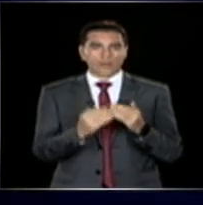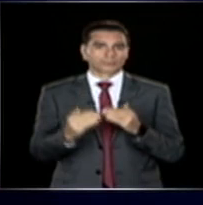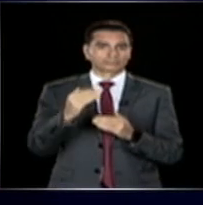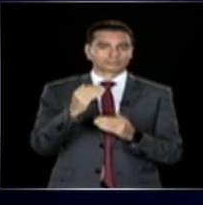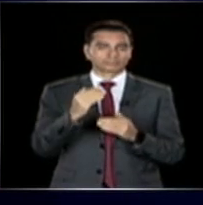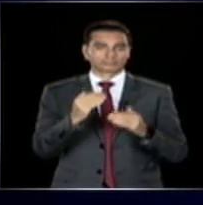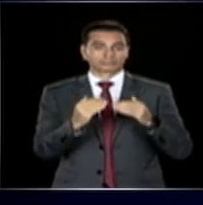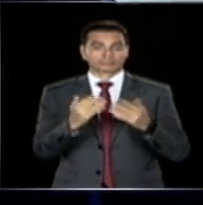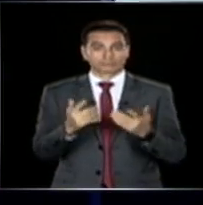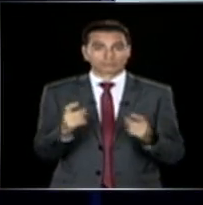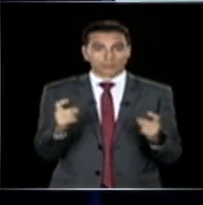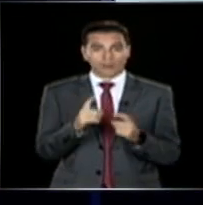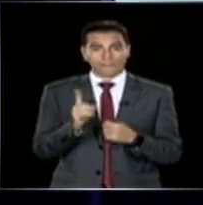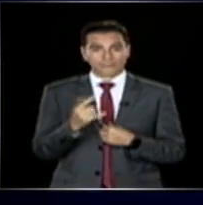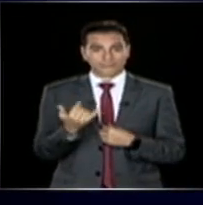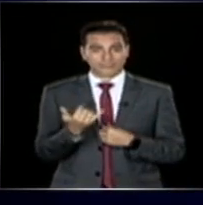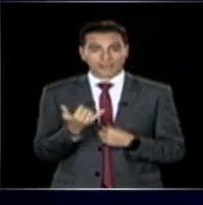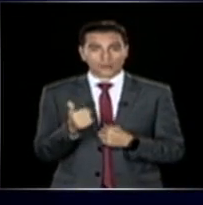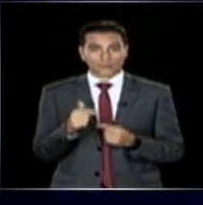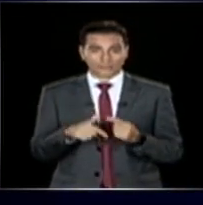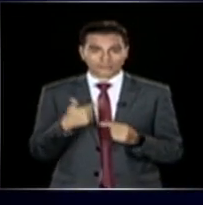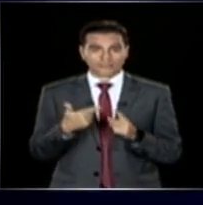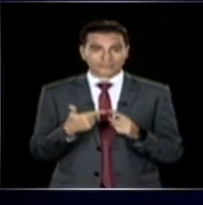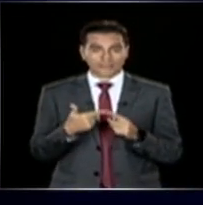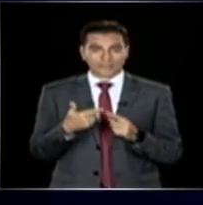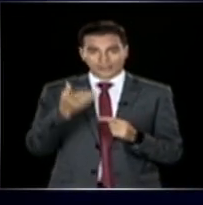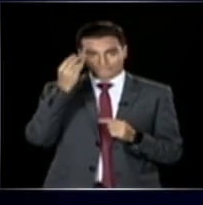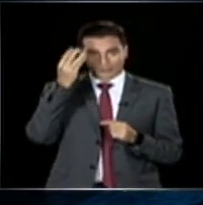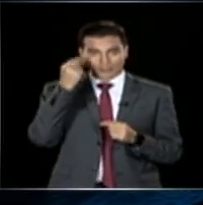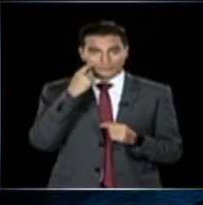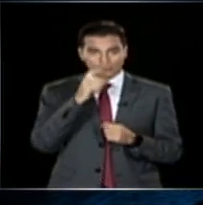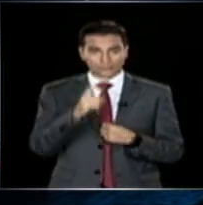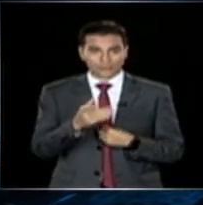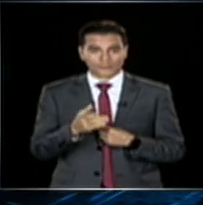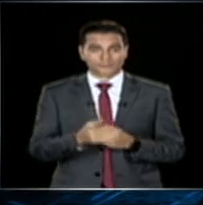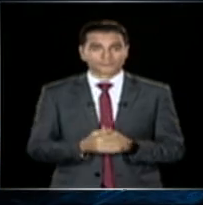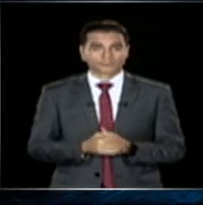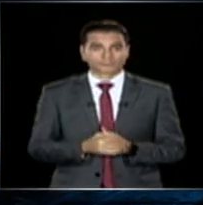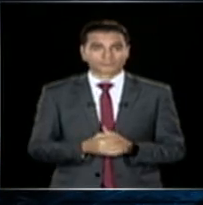مباراة مش سهلة. ودلوقتي مع الفقرة الثانية، فقرة المعرفة.